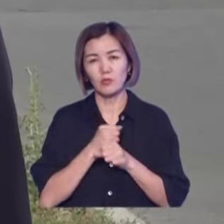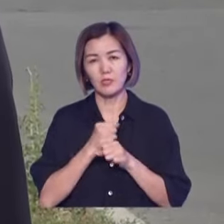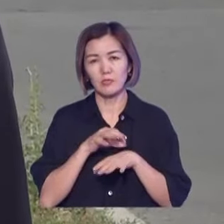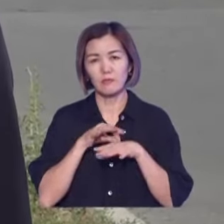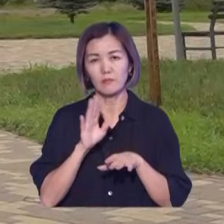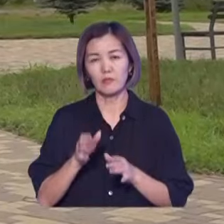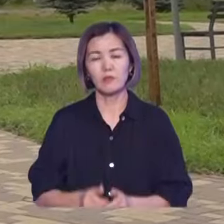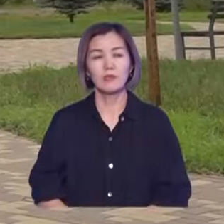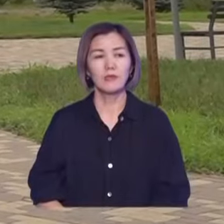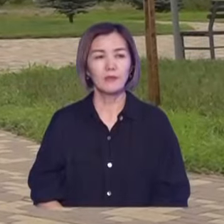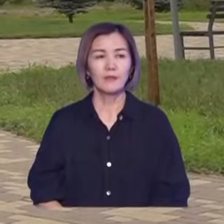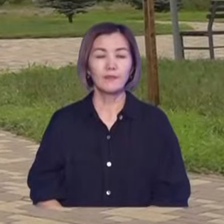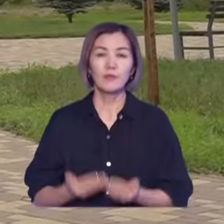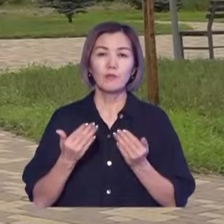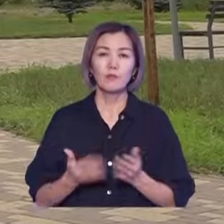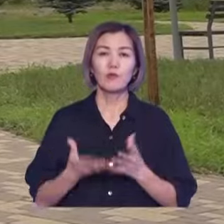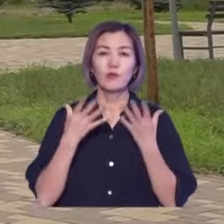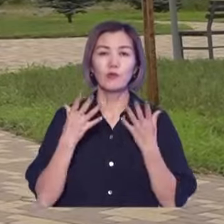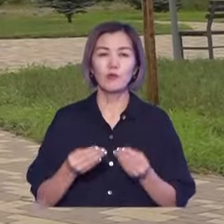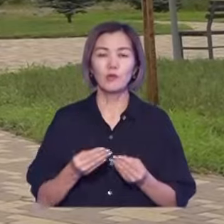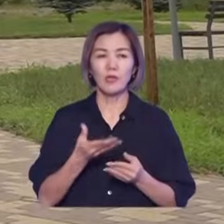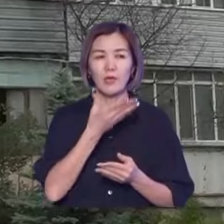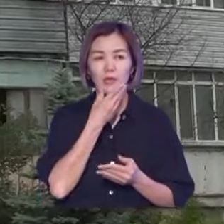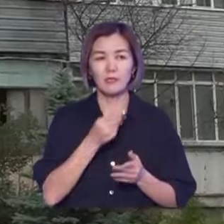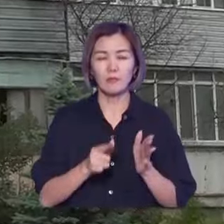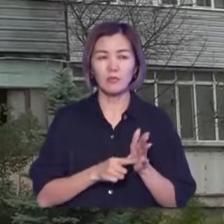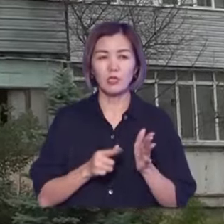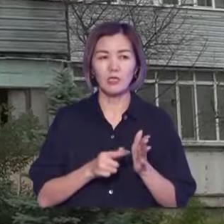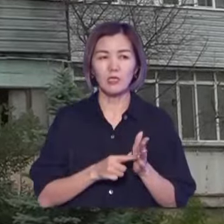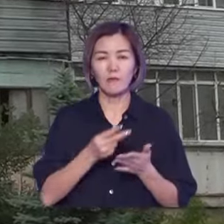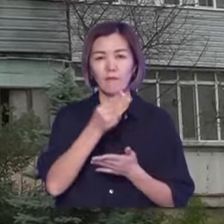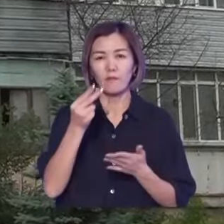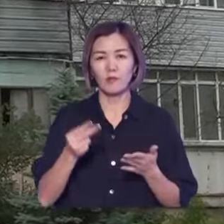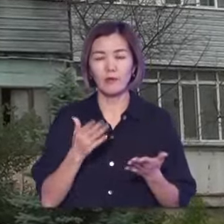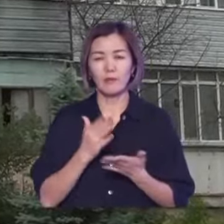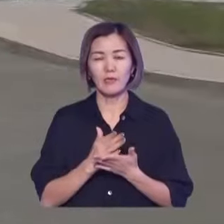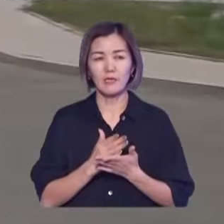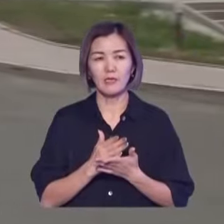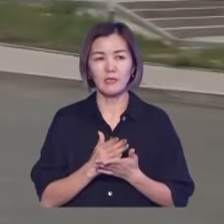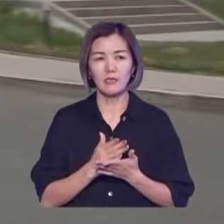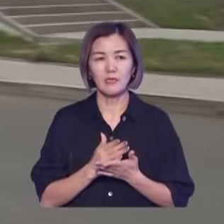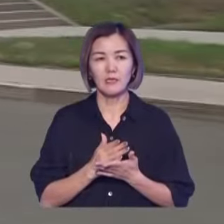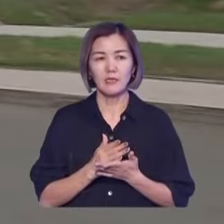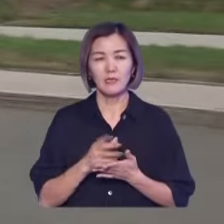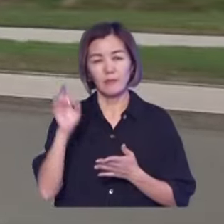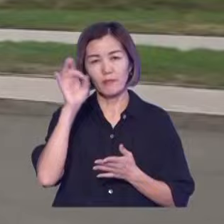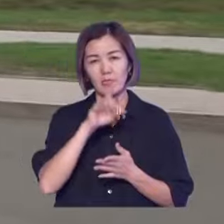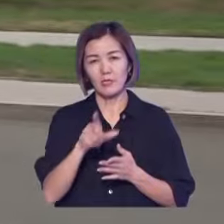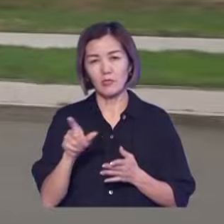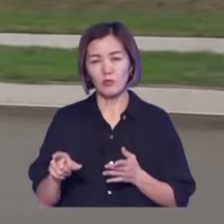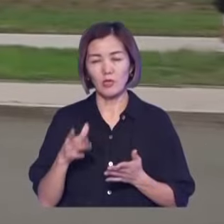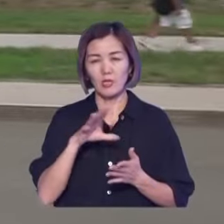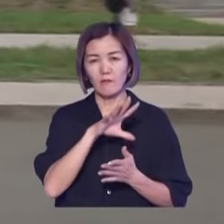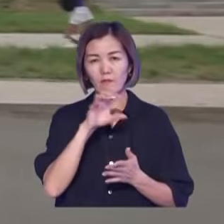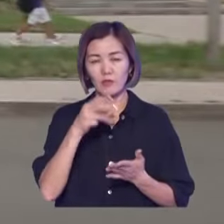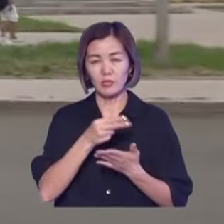жатыр. Бүгінде қала көркіне көрік беріп тұрған 7 мұрал бар. Суретпен әрленген қабырғаларда белгілі тұлғалар бейнеленген. Сонымен